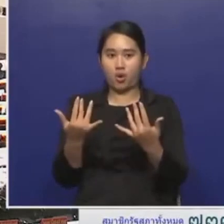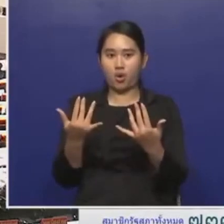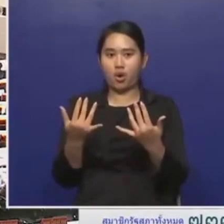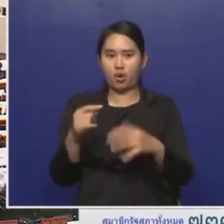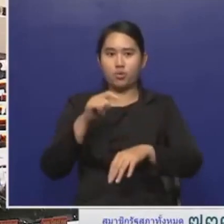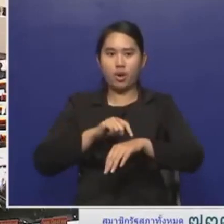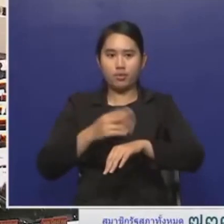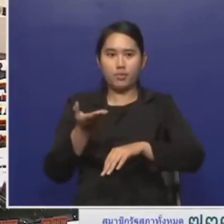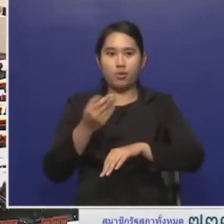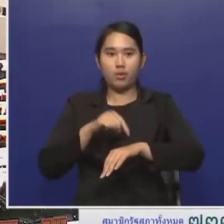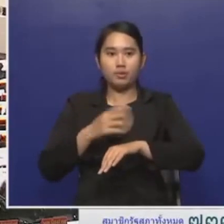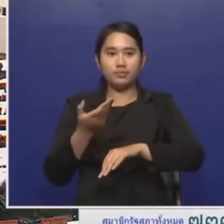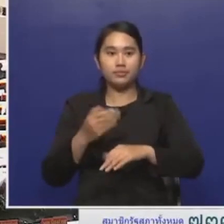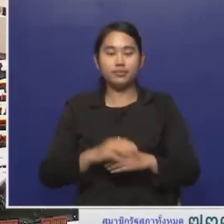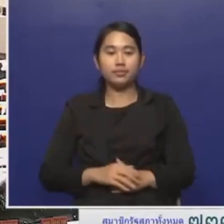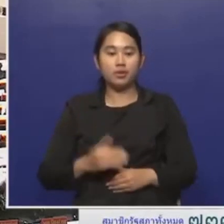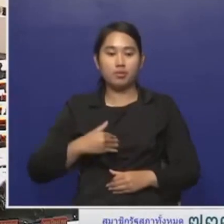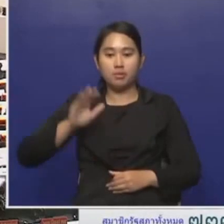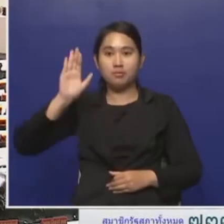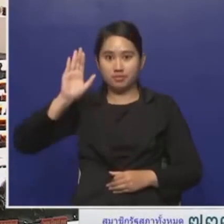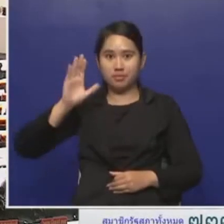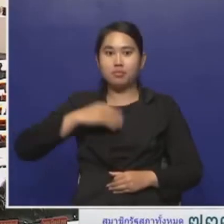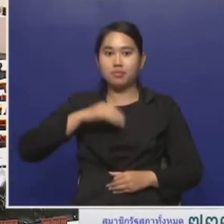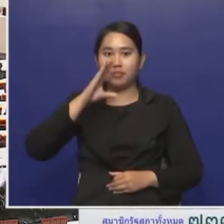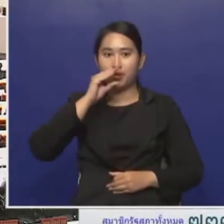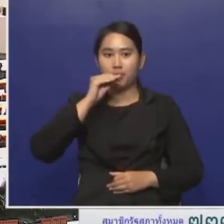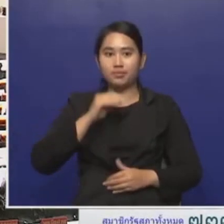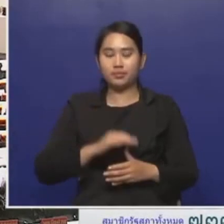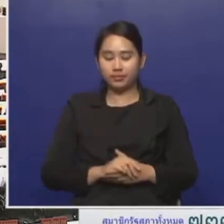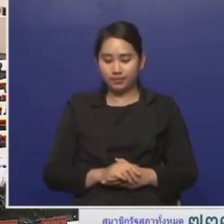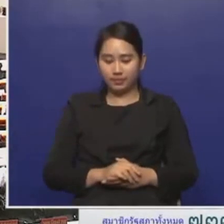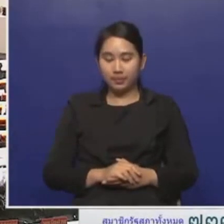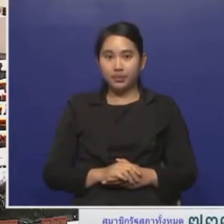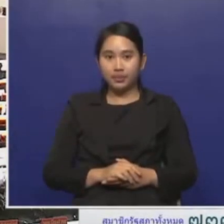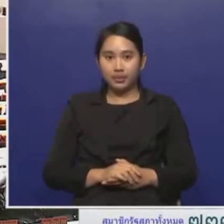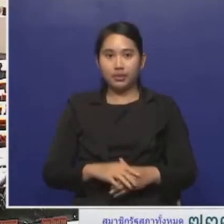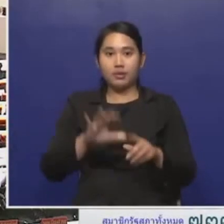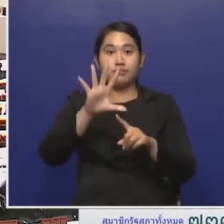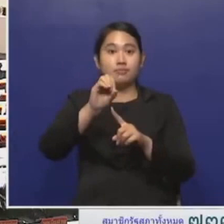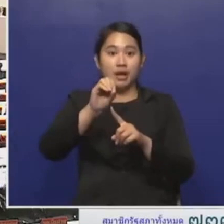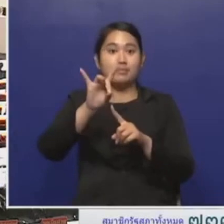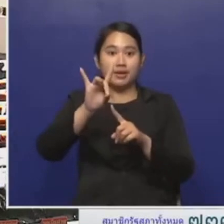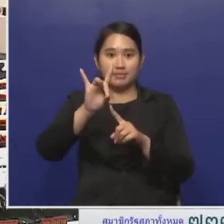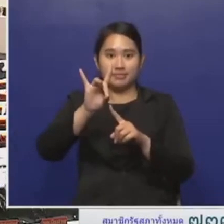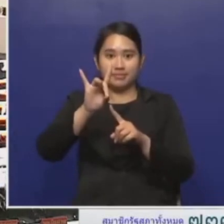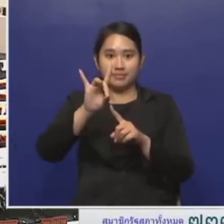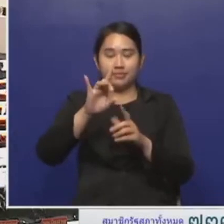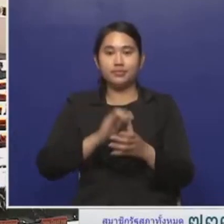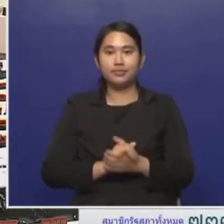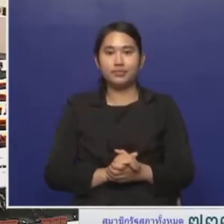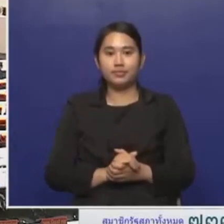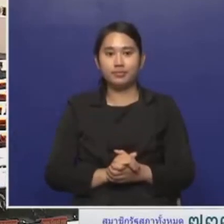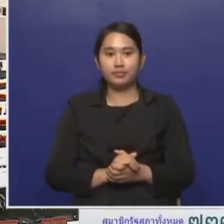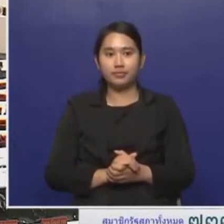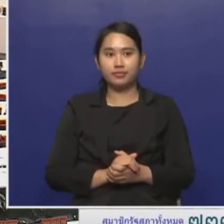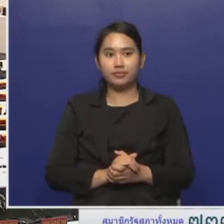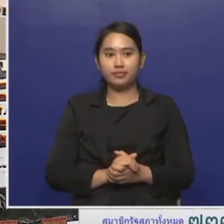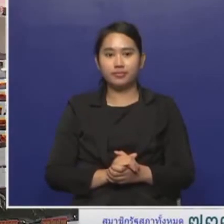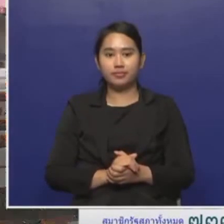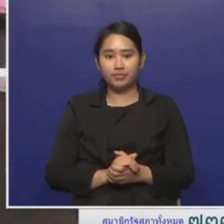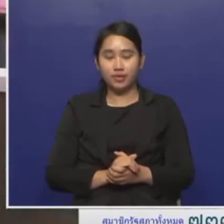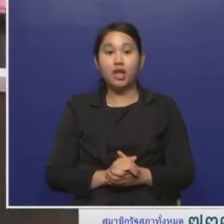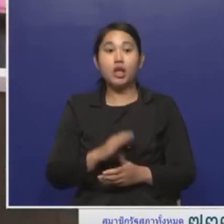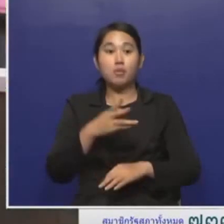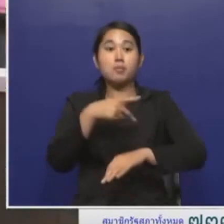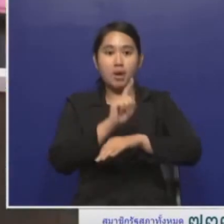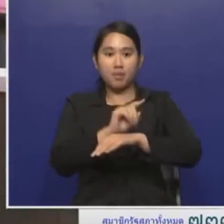นะครับผมขออนุญญาตนำเสนอตทประทานอยนี้ครัการใช้ขอ 58นี่ย ถ้าหลังธรรธานขานคะแนน player้วก็เดมนืนการ